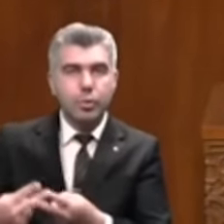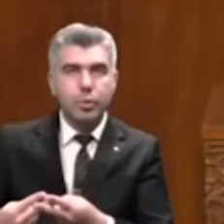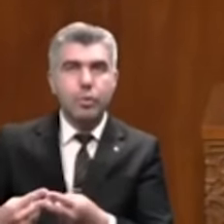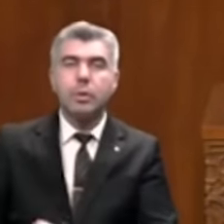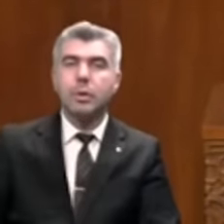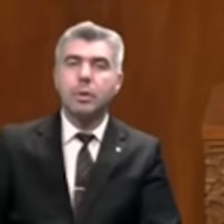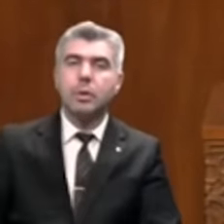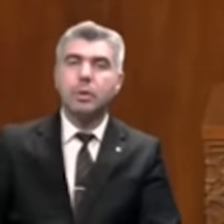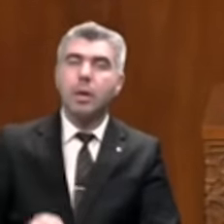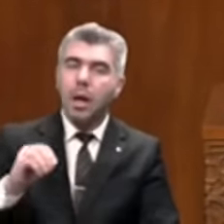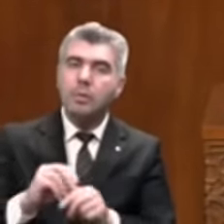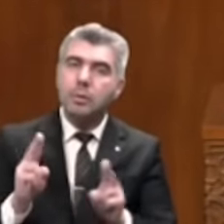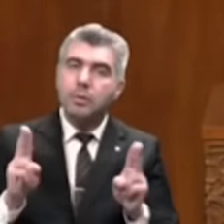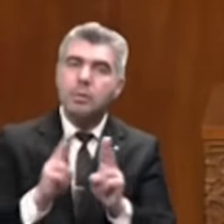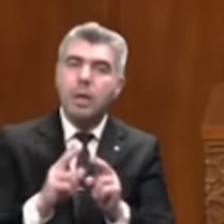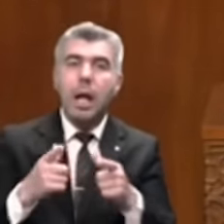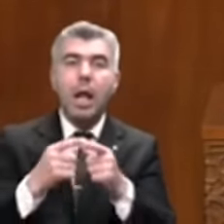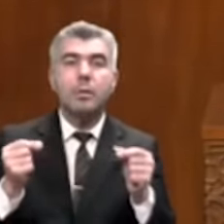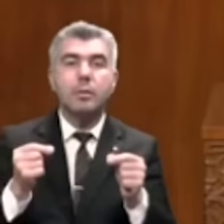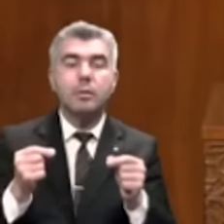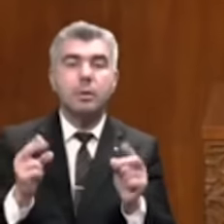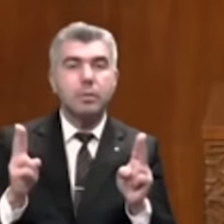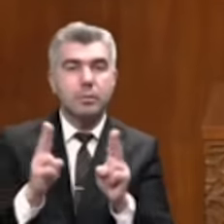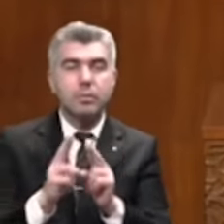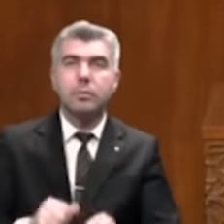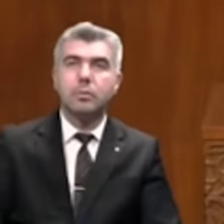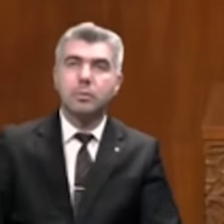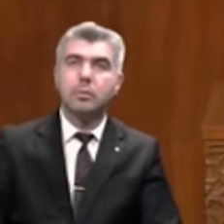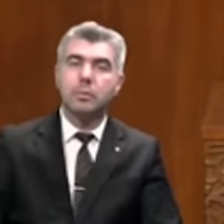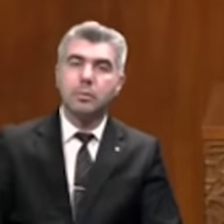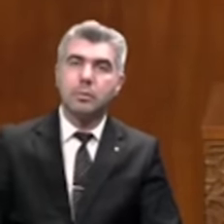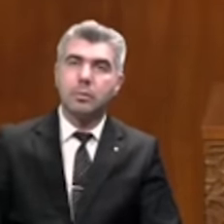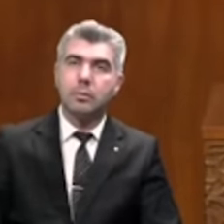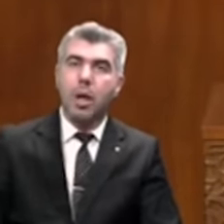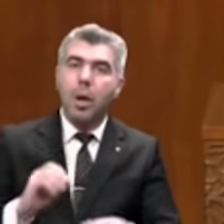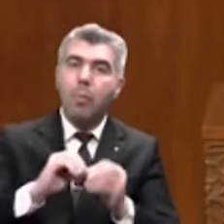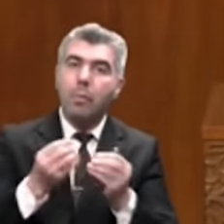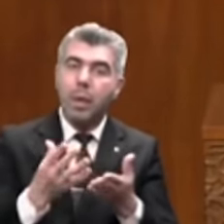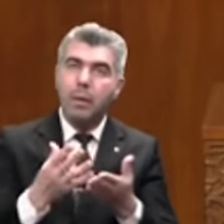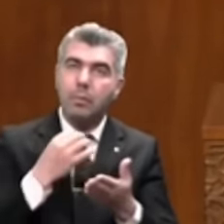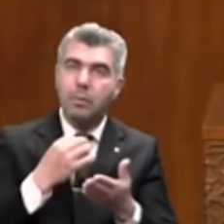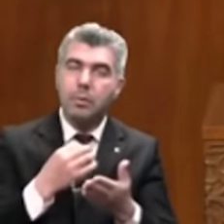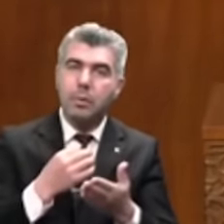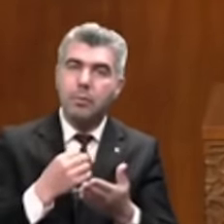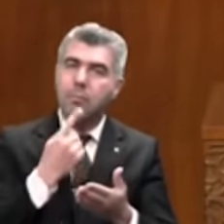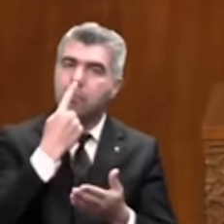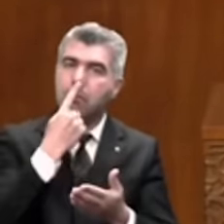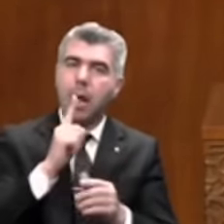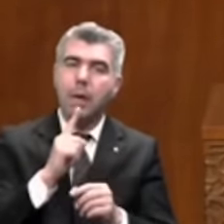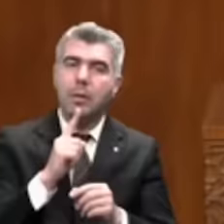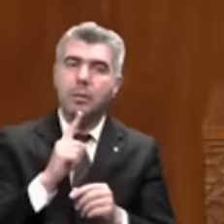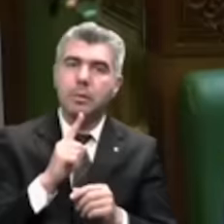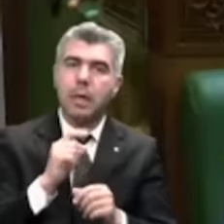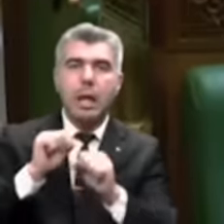انني نتلاقى بهم نهار الحد. بلي وقع اللي غادي يوقع، قالوا بانه غادي يبقاو في